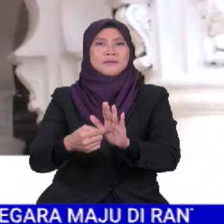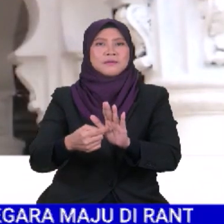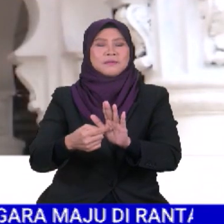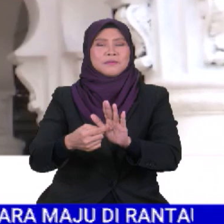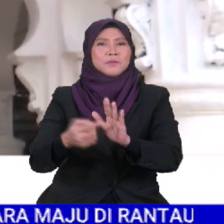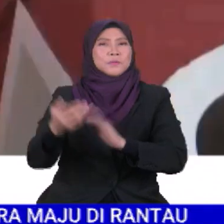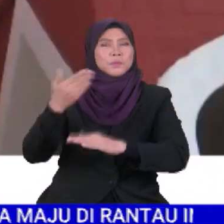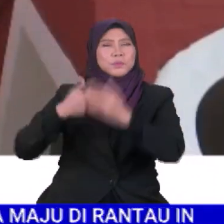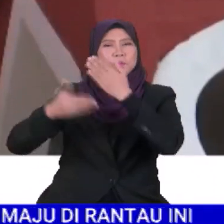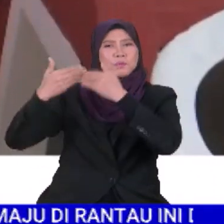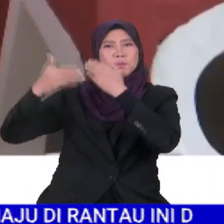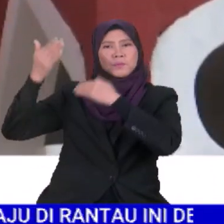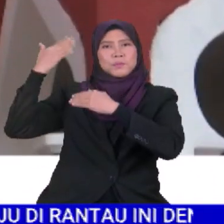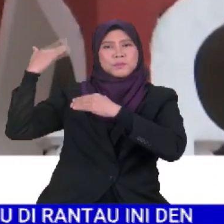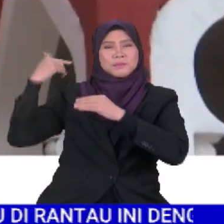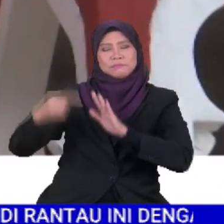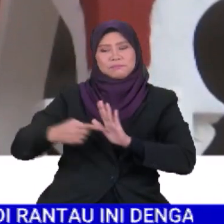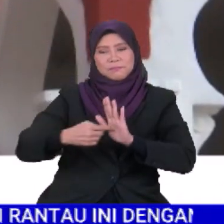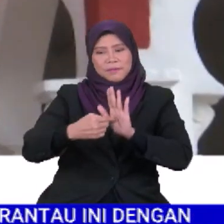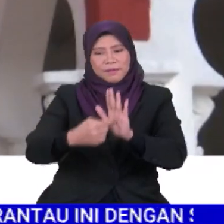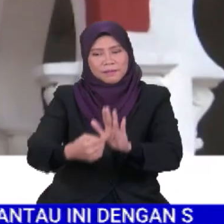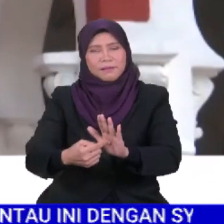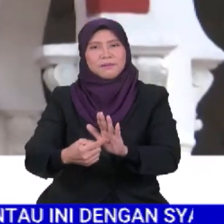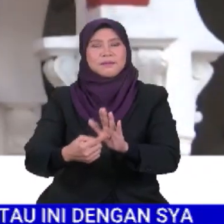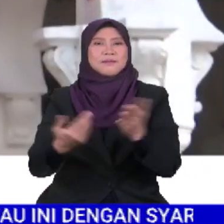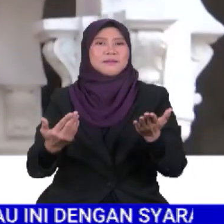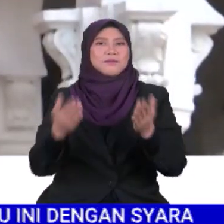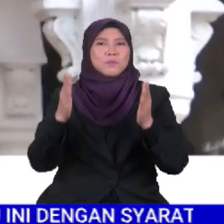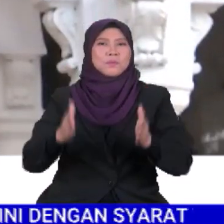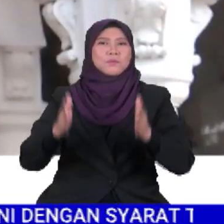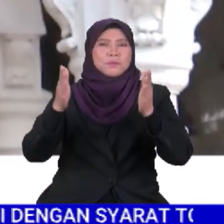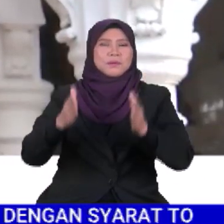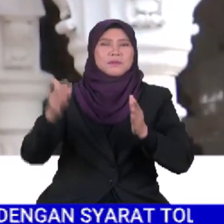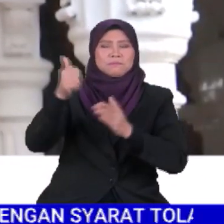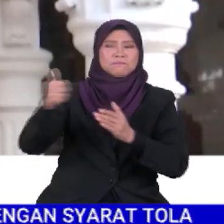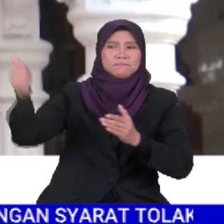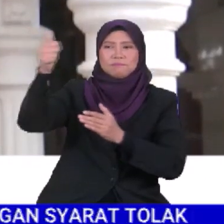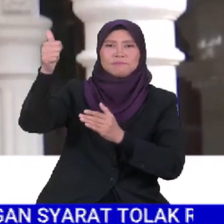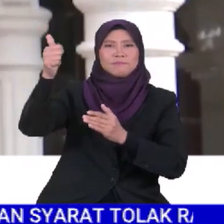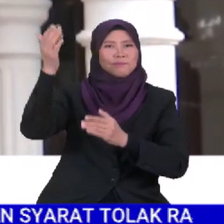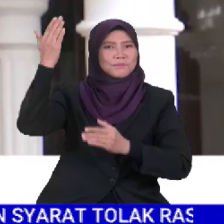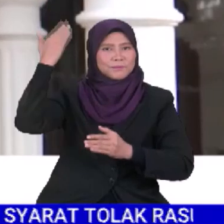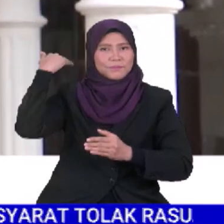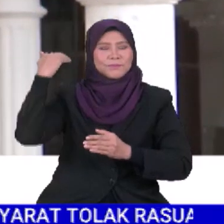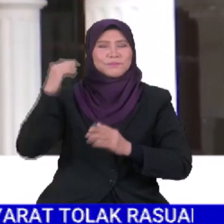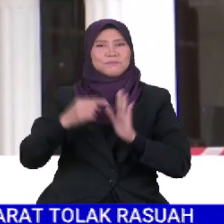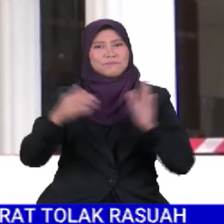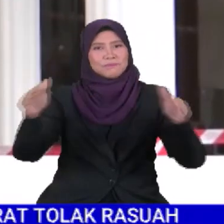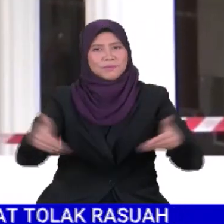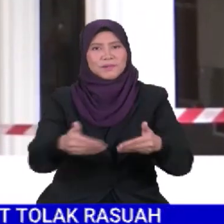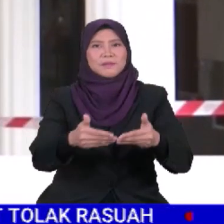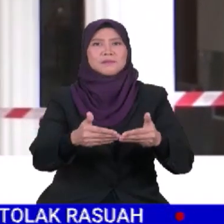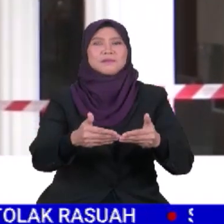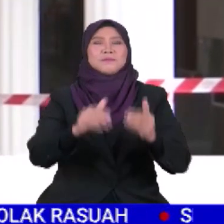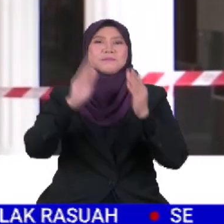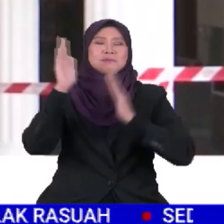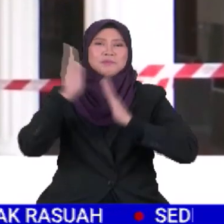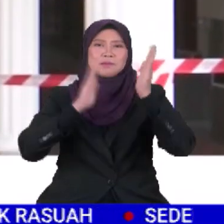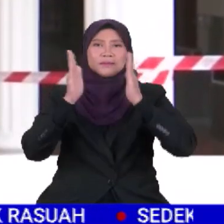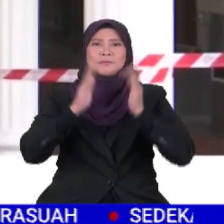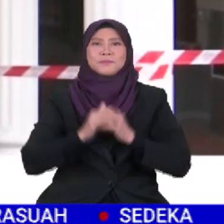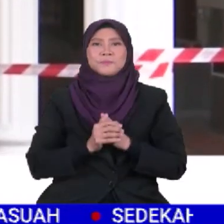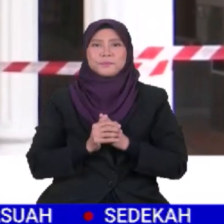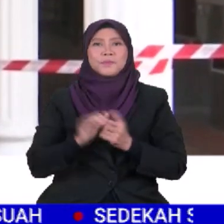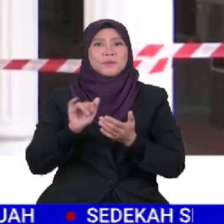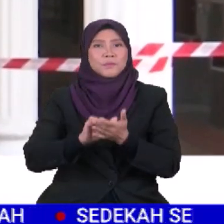peninggalan pejuang-pejuang terdahulu, kan, dan juga ulama-ulama terdahulu, kan? Jadi apabila dalam seni,